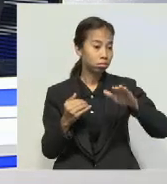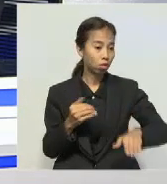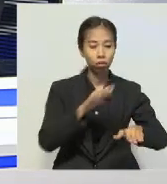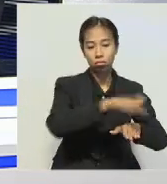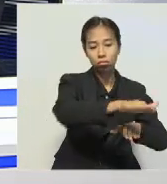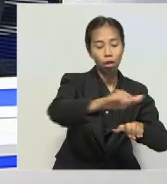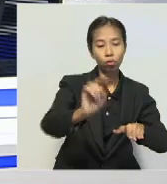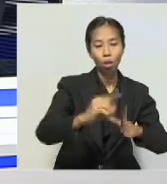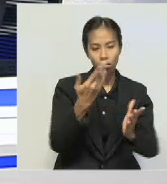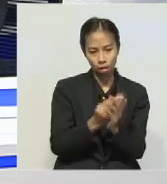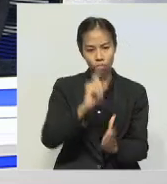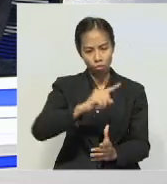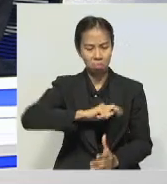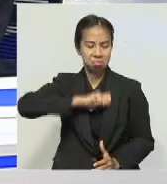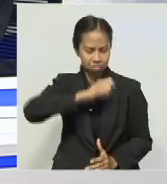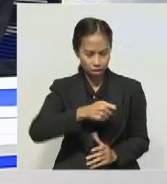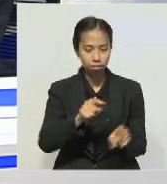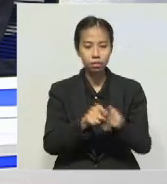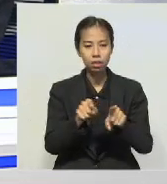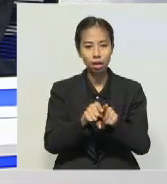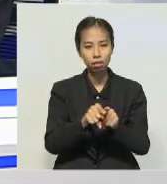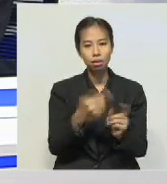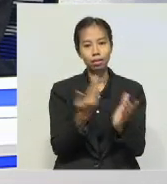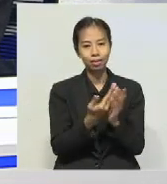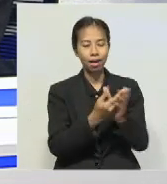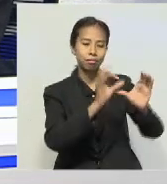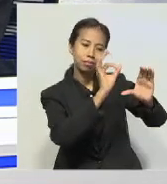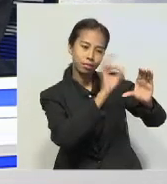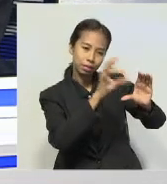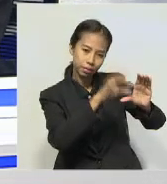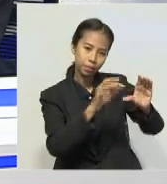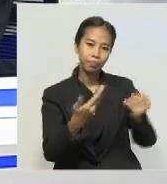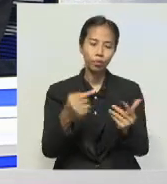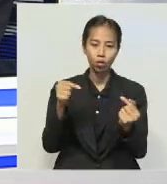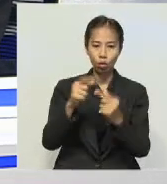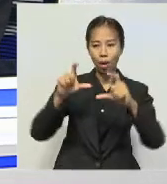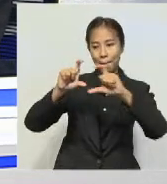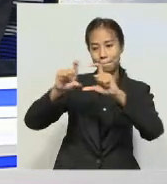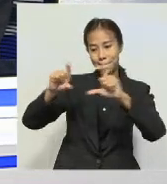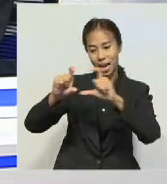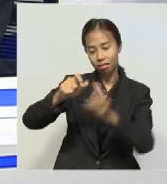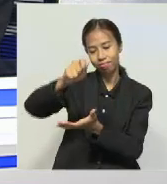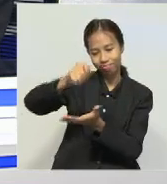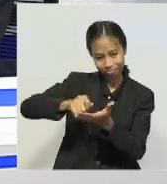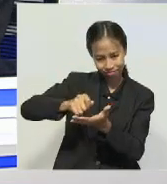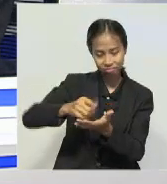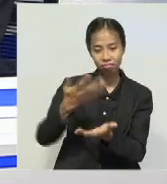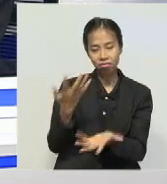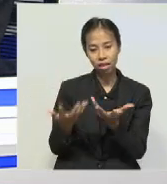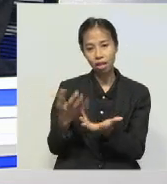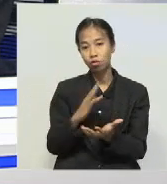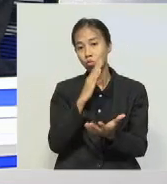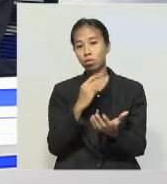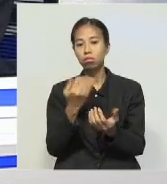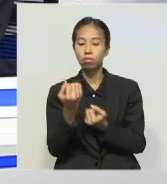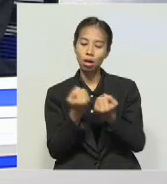ที่ไหนแล้วก็จะมีวิธีการจัดเก็บที่แตกต่างกันไปหยอดเหรียญบ้างหรือว่าจะตัดบัตรที่เขามีการ์ดให้วางไว้หน้ารถพอขับผ่